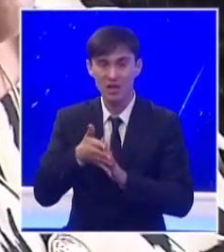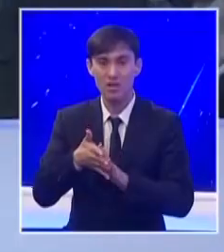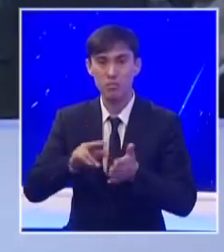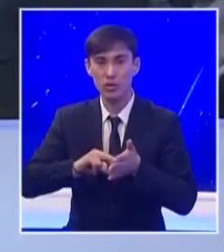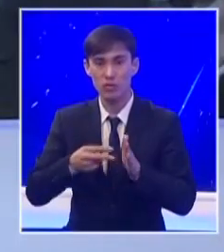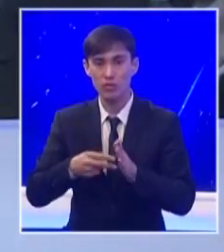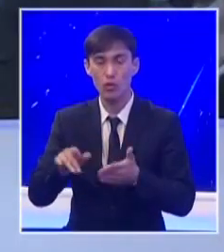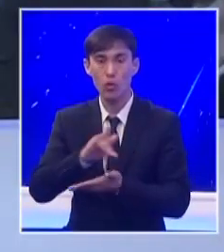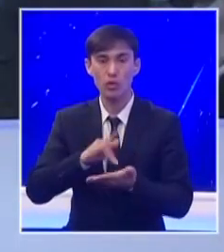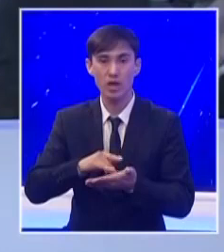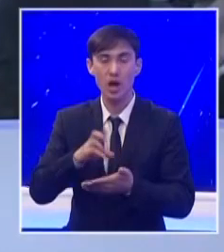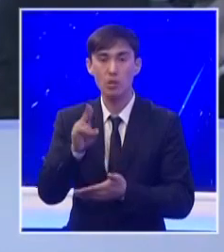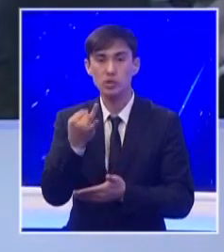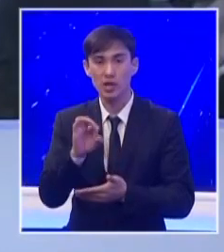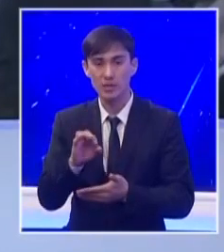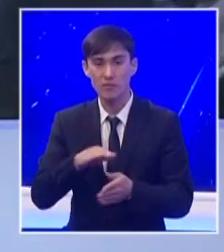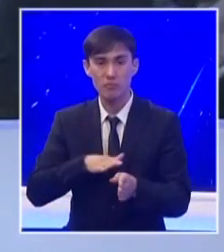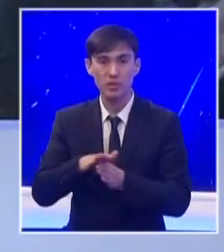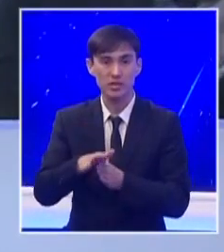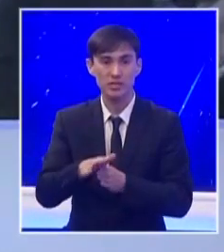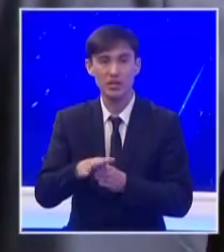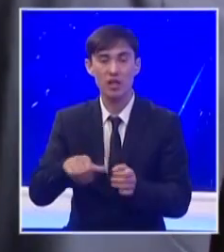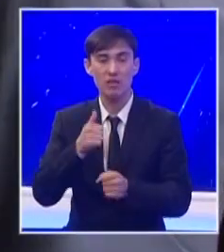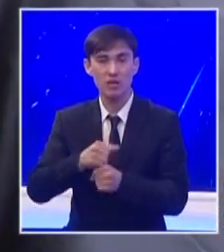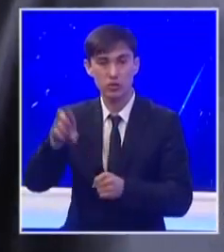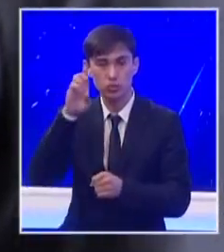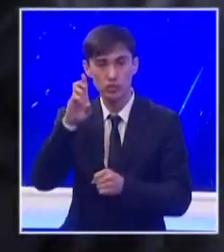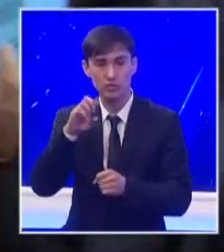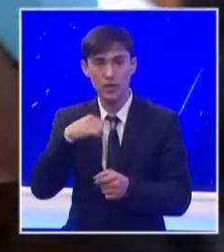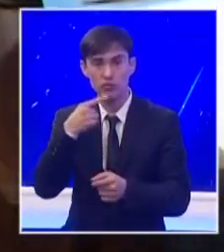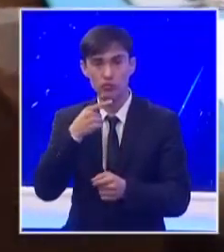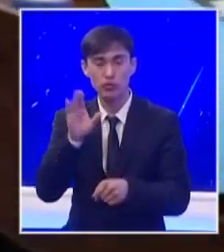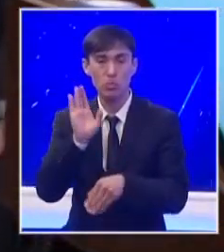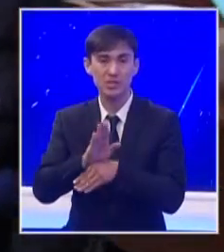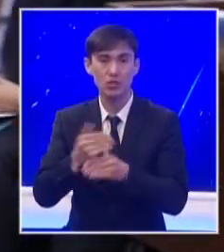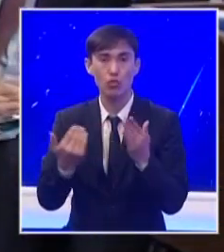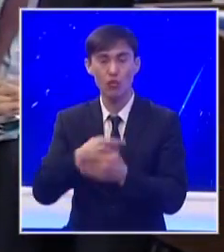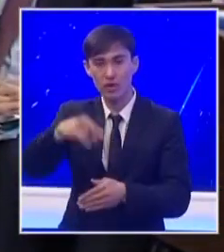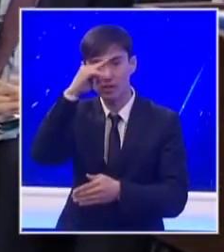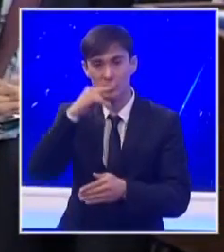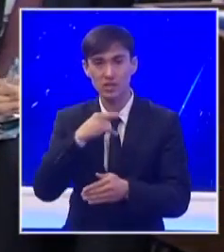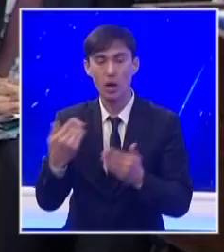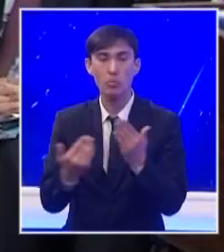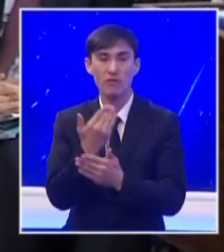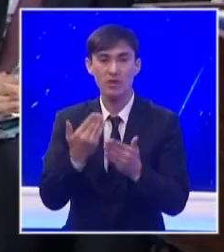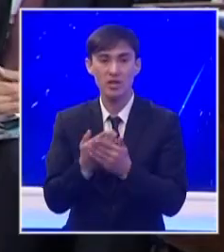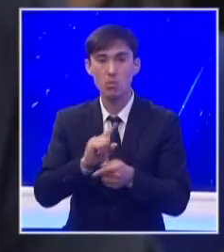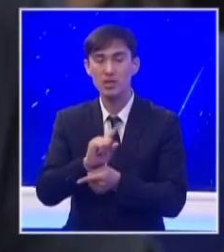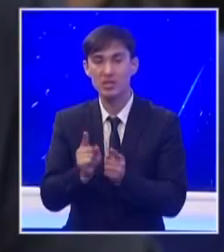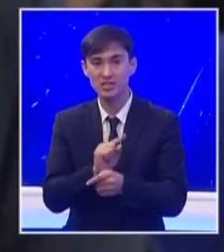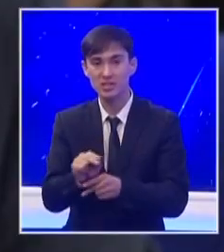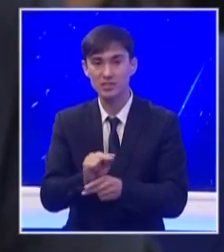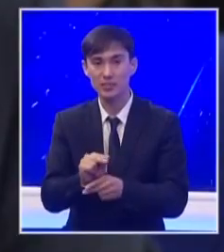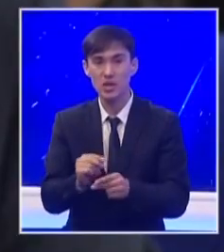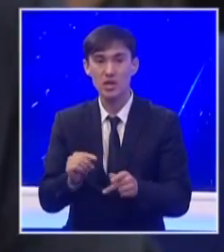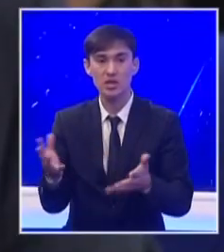Капшагай. Все эти решения приняты во исполнение поручения главы государства, озвученным в послании «Новый Казахстан. Путь обновления и модернизации». И